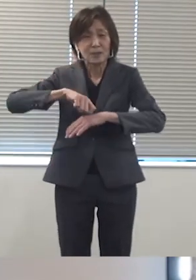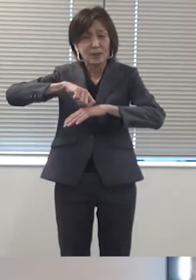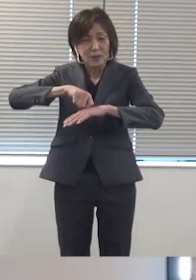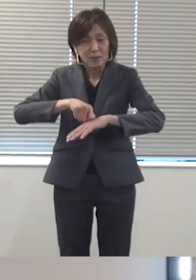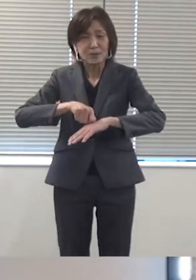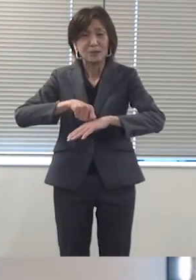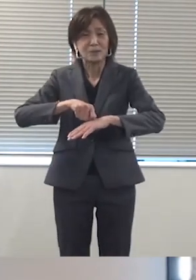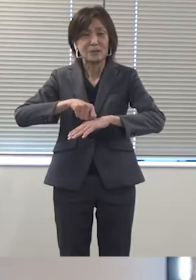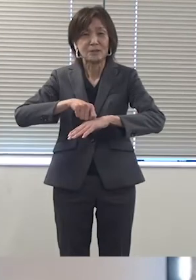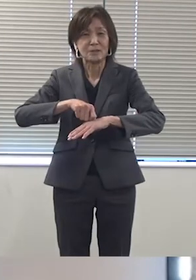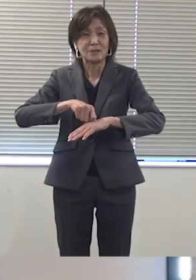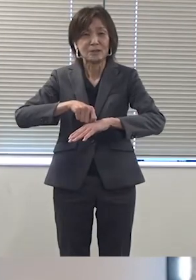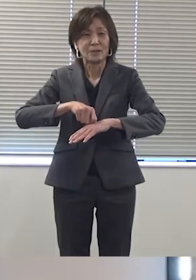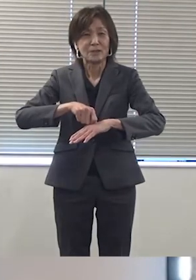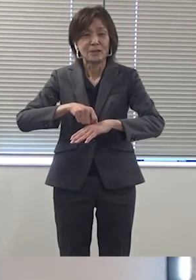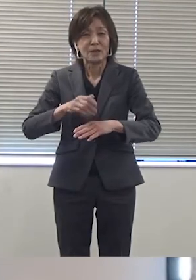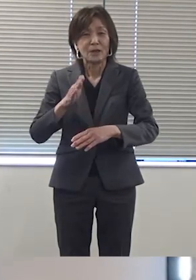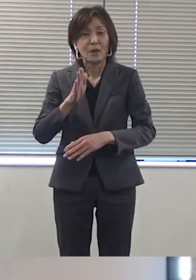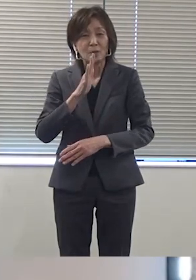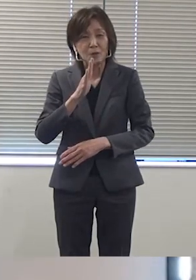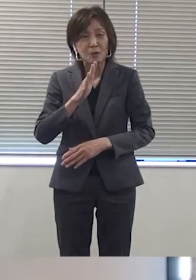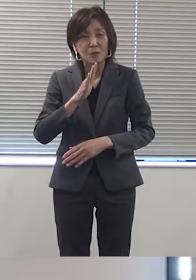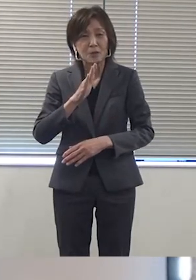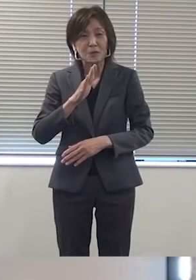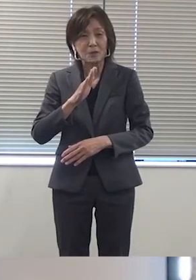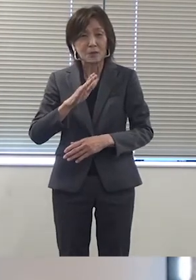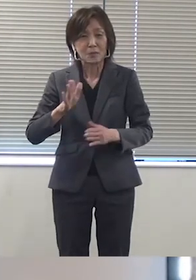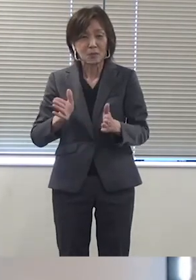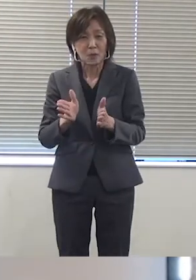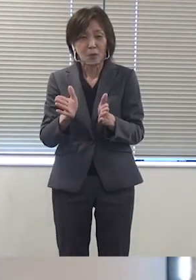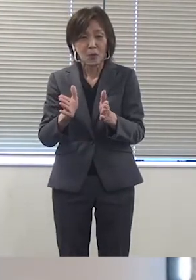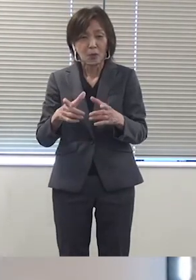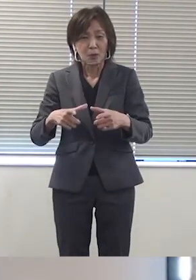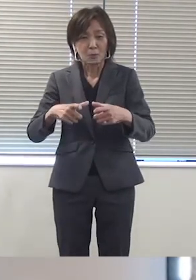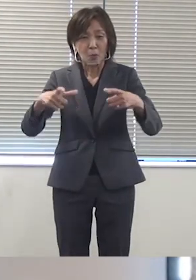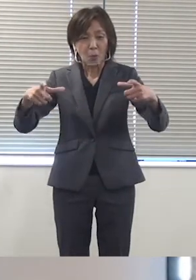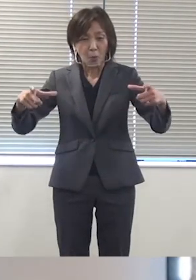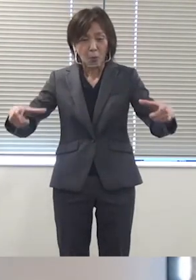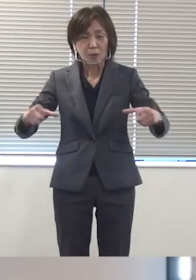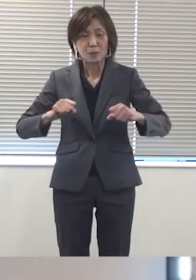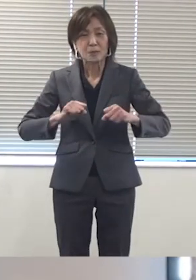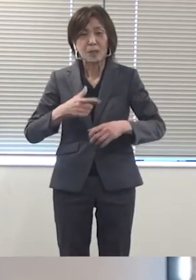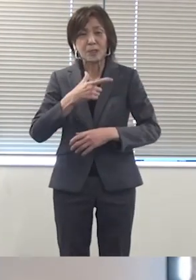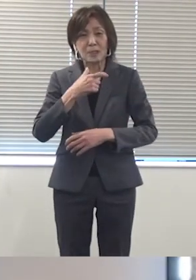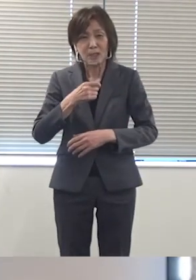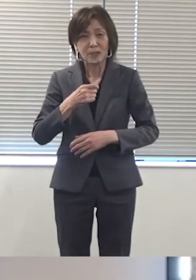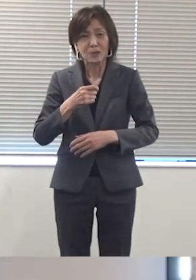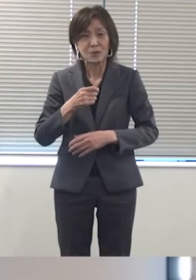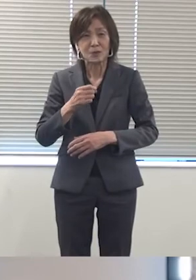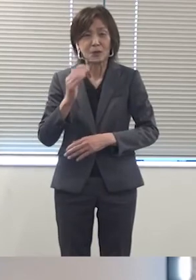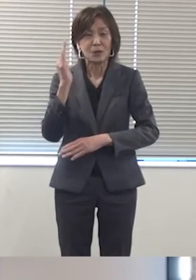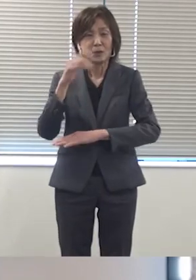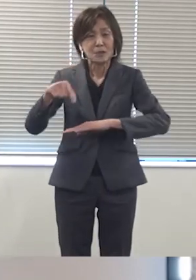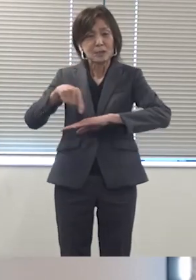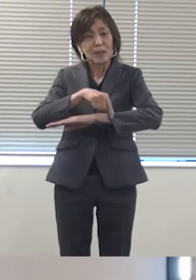ちょっとこう、抑えざるを得ないような状況があるのか、その辺のちょっとご認識を。